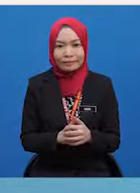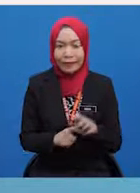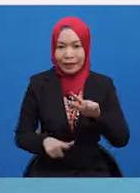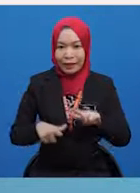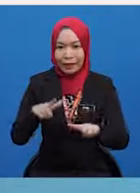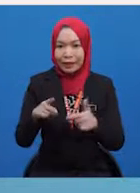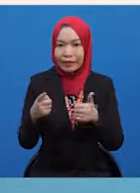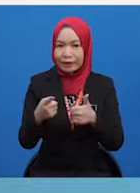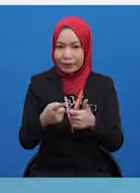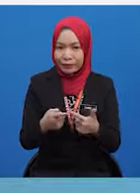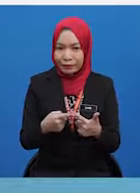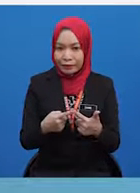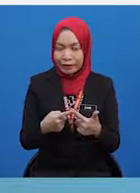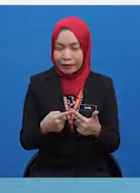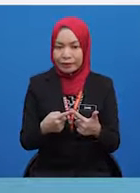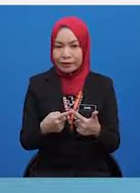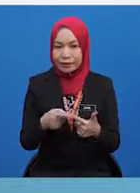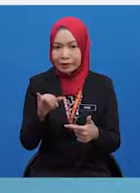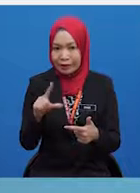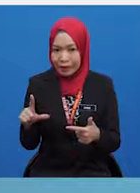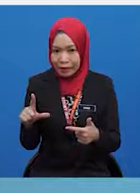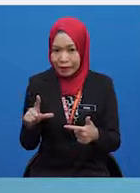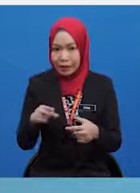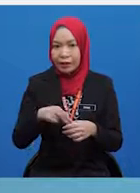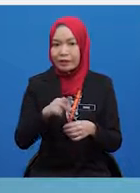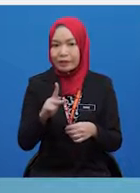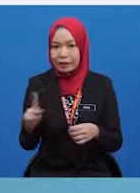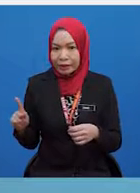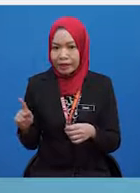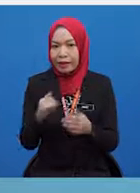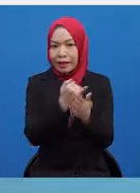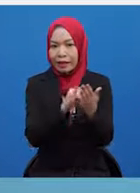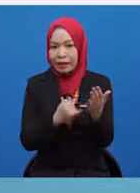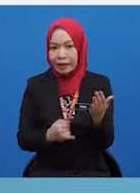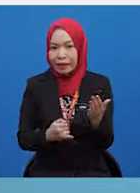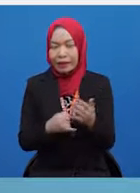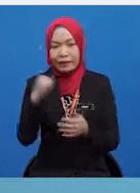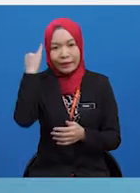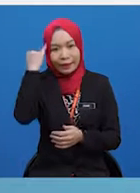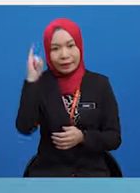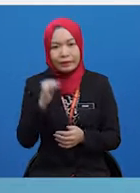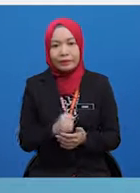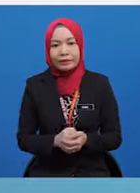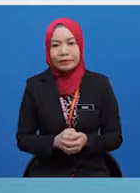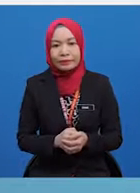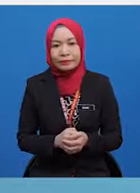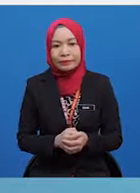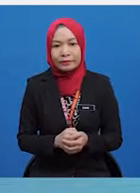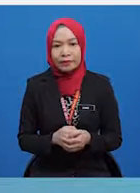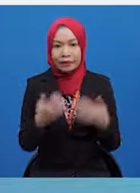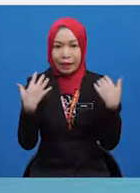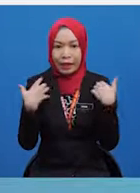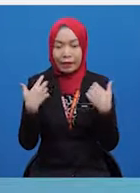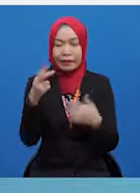Langkah kedua ialah menghasilkan lakaran idea. Lakaran terbahagi